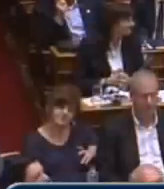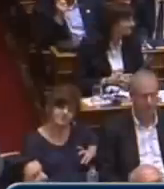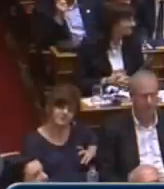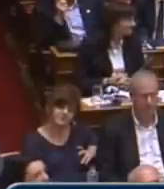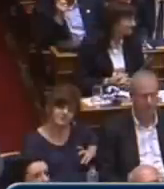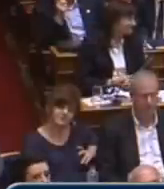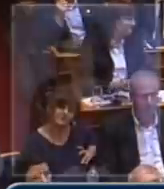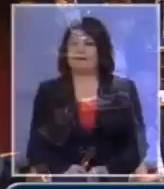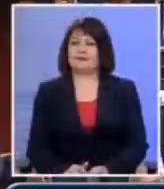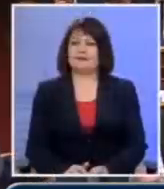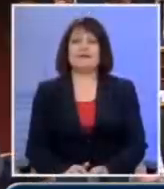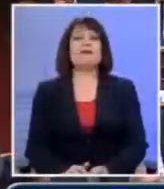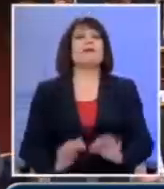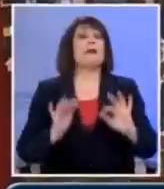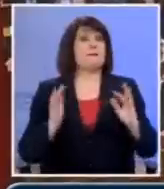Μήπως